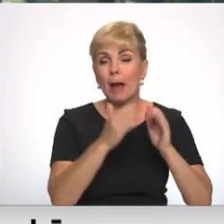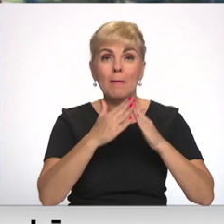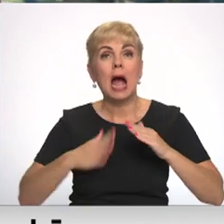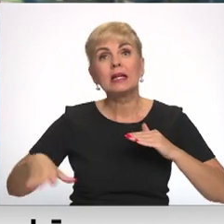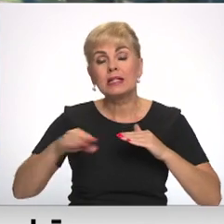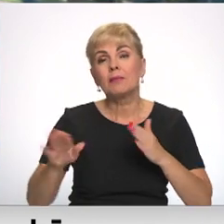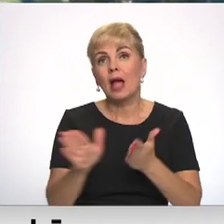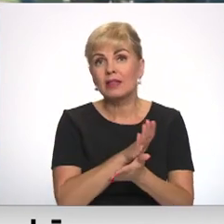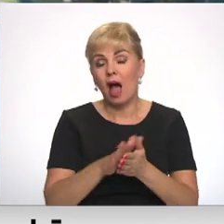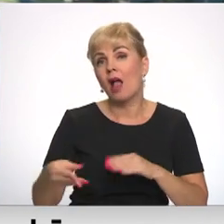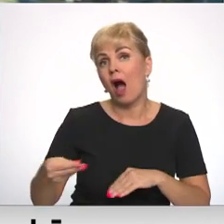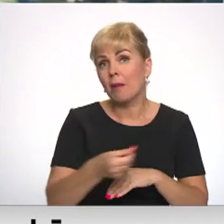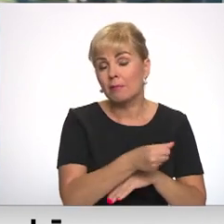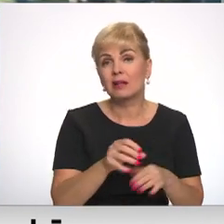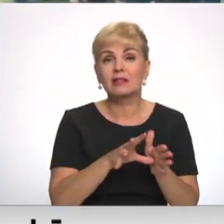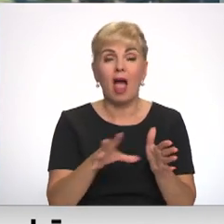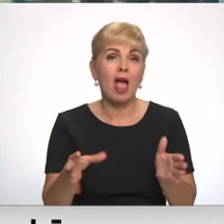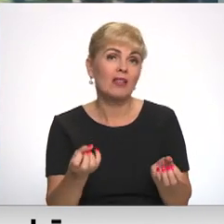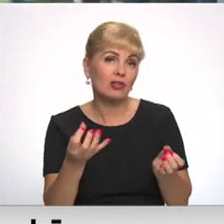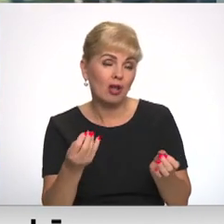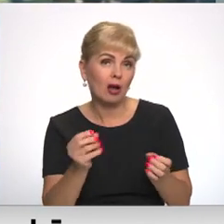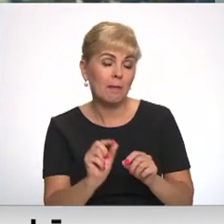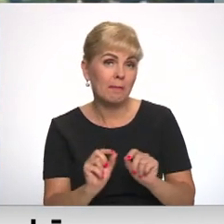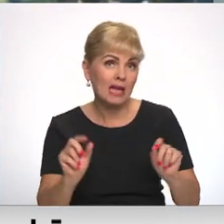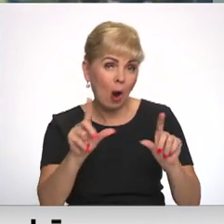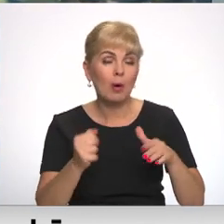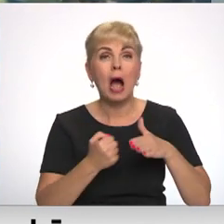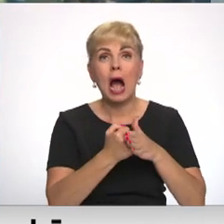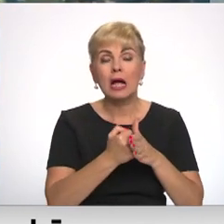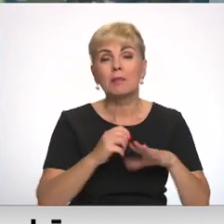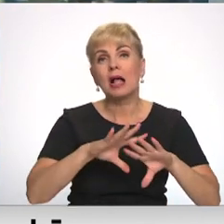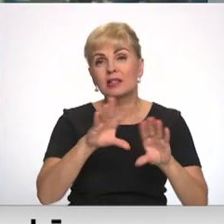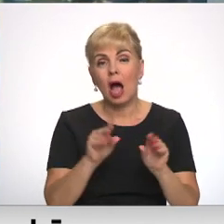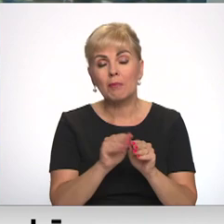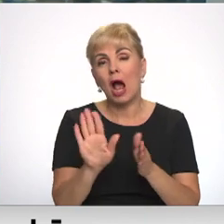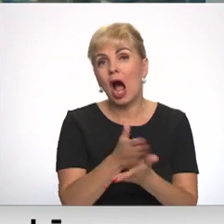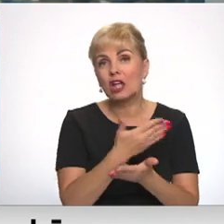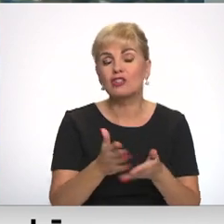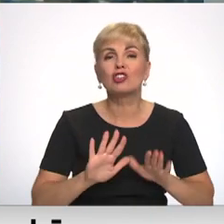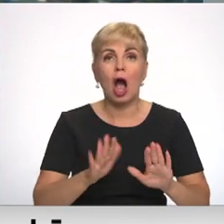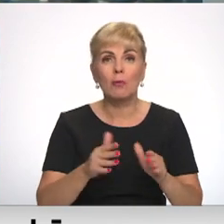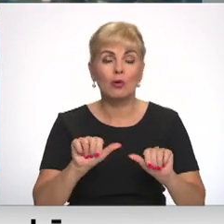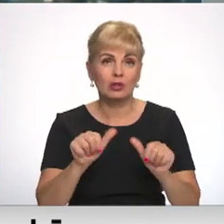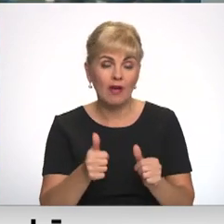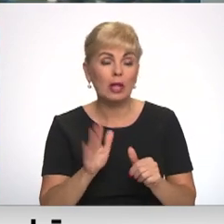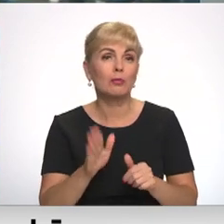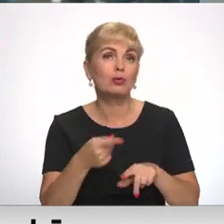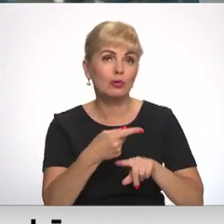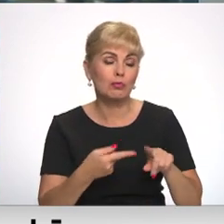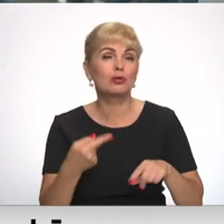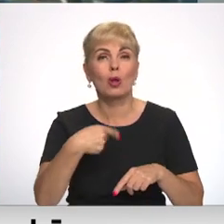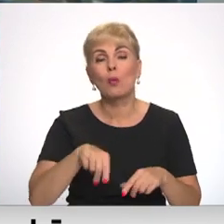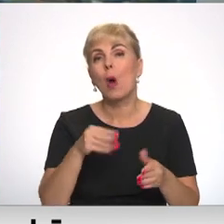mājsaimniecībām daļēji sekt energoresursu cenu pieaugumu. Atbalsta apmērs atsevišķiem apkurs veidiem būs puse no cenas pieauguma. Turpina